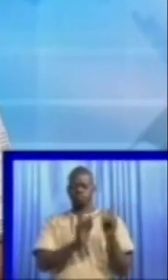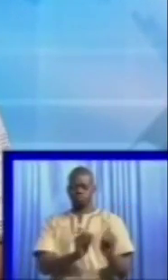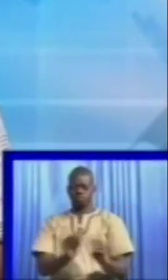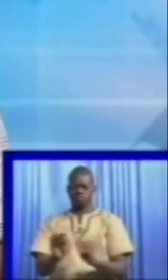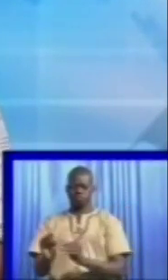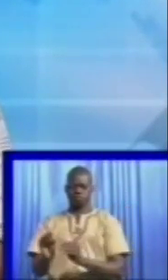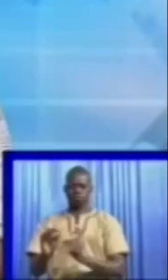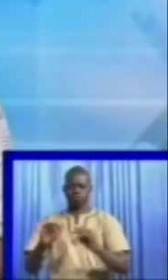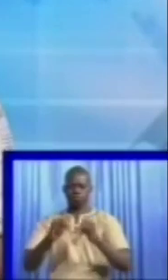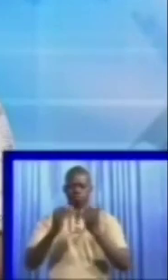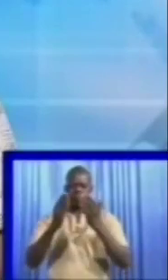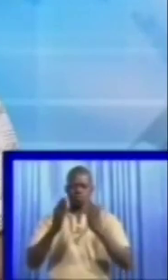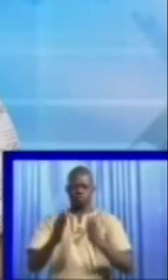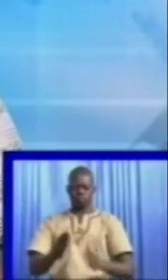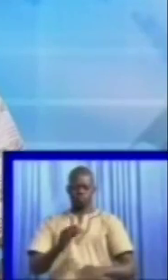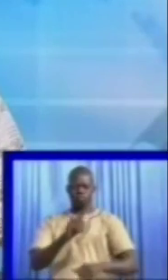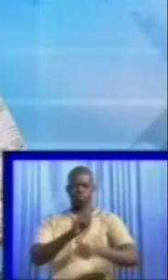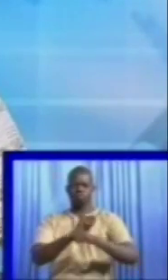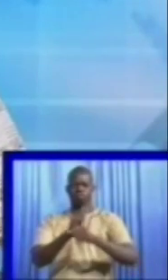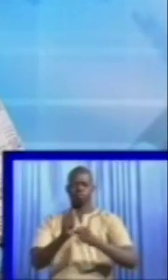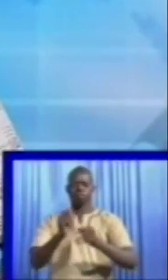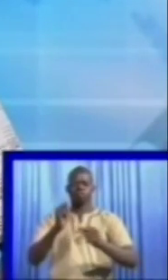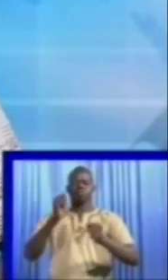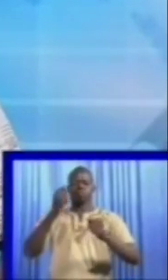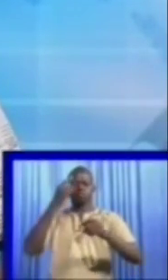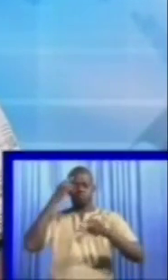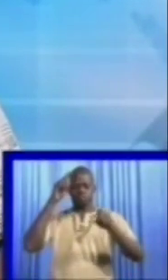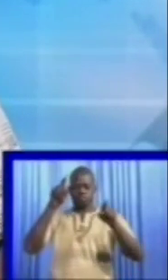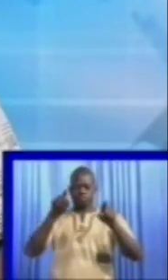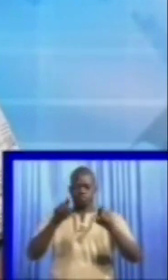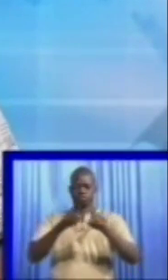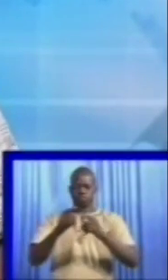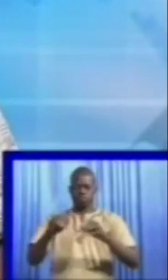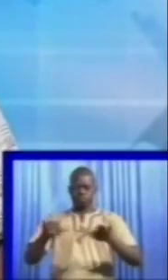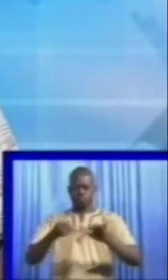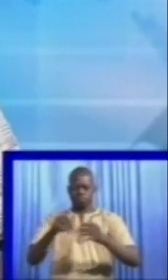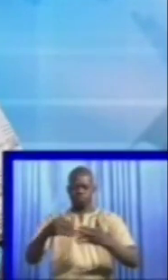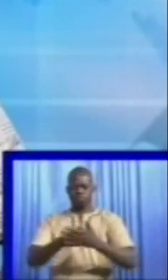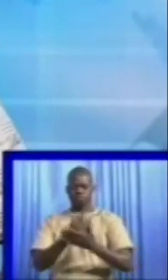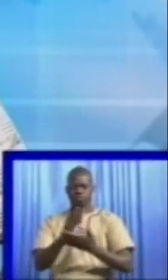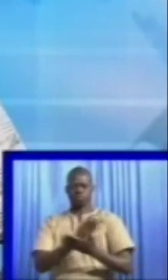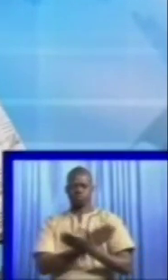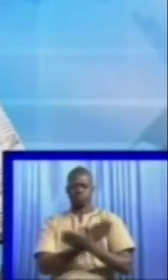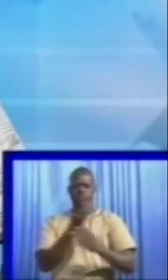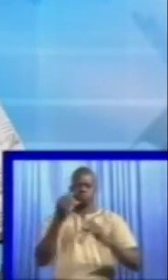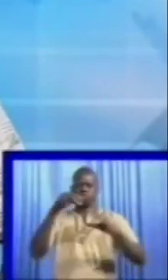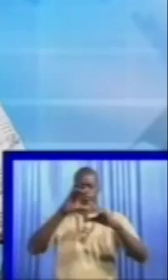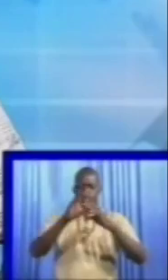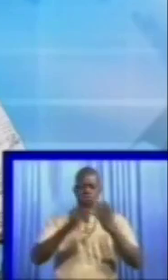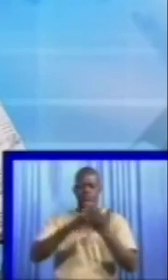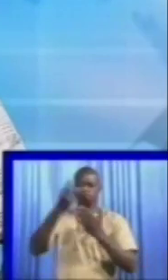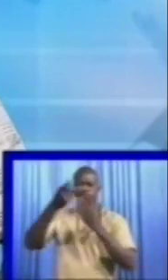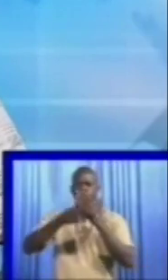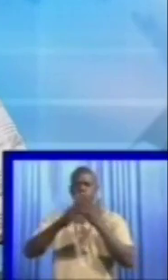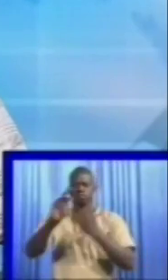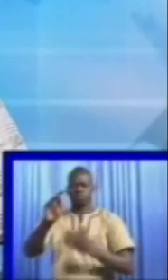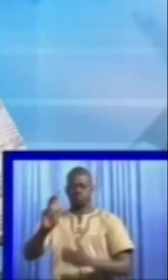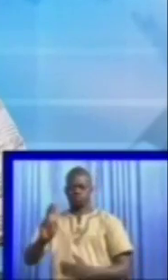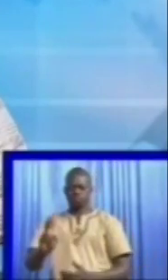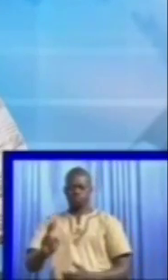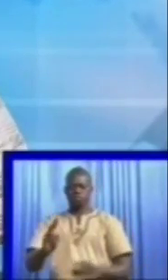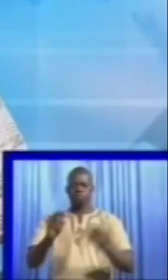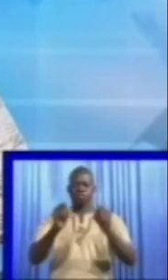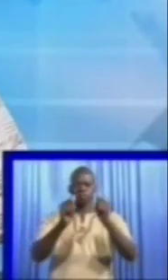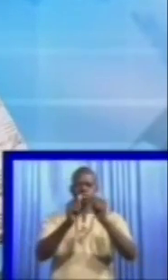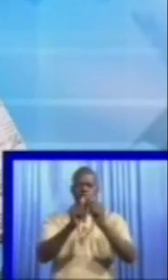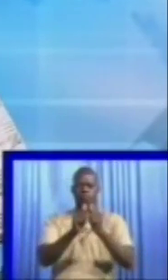de presse et leurs agents se sont attelés à définir les mesures nouvelles pour améliorer le contenu des programmes de télévision. Avec en